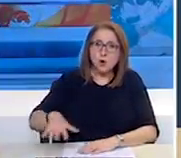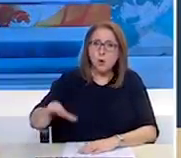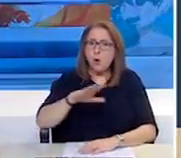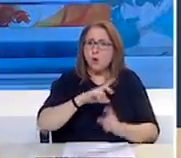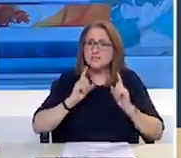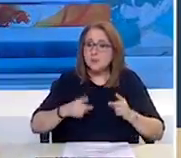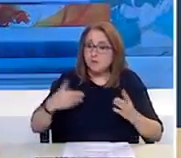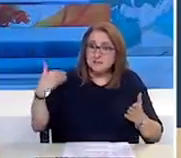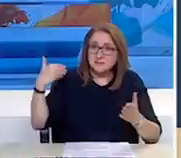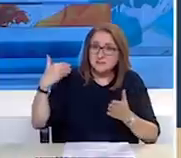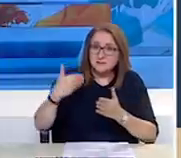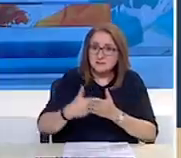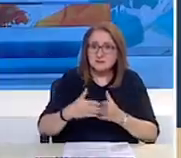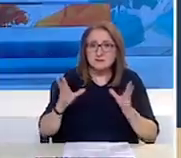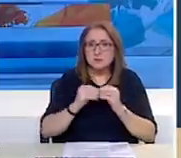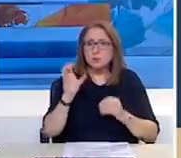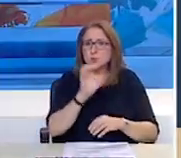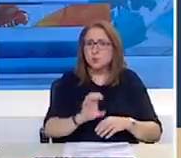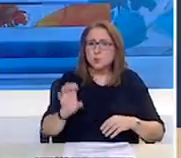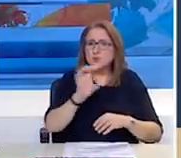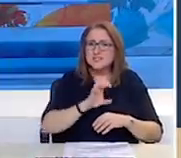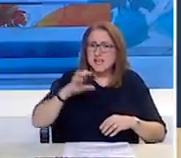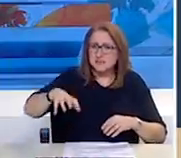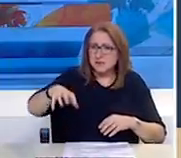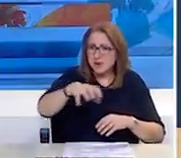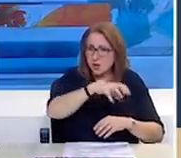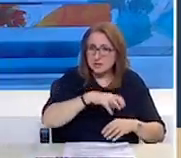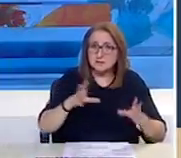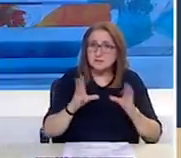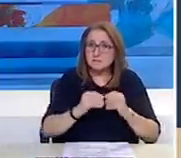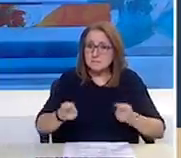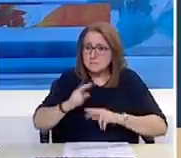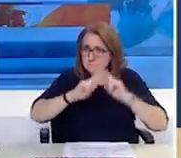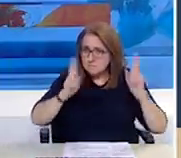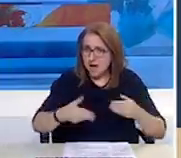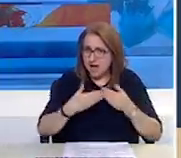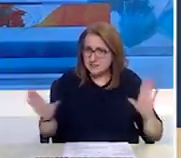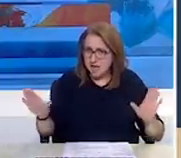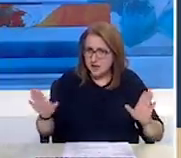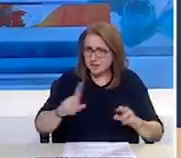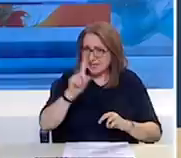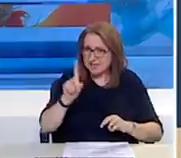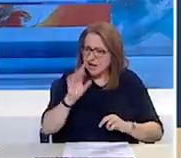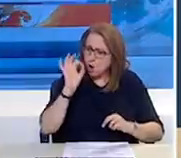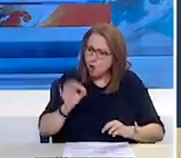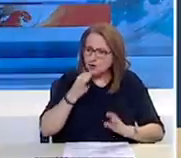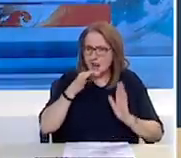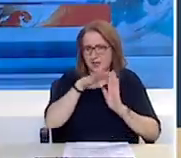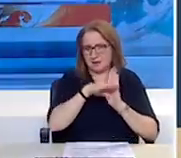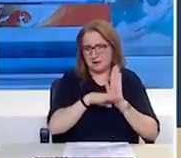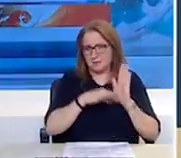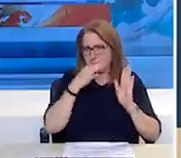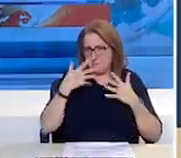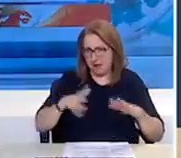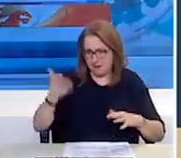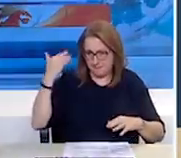έχουν εκδοθεί για τις τουριστικές περιοχές ως προς τη λειτουργία των καταστημάτων τις Κυριακές. Το ωράριο λειτουργίας των επιχειρήσεων